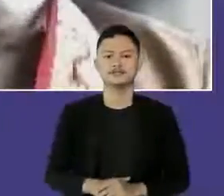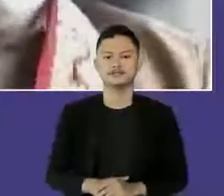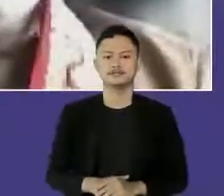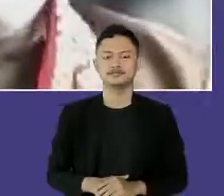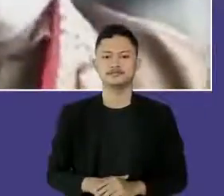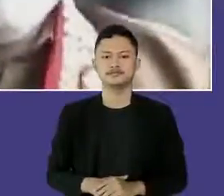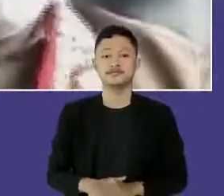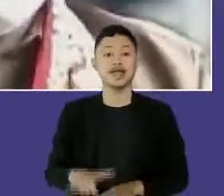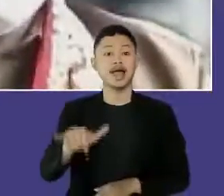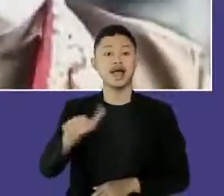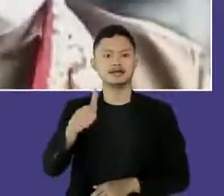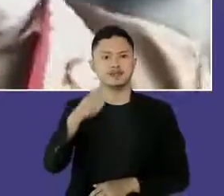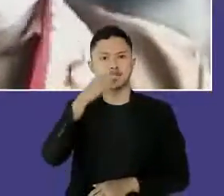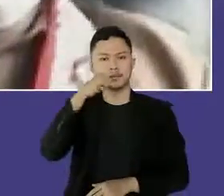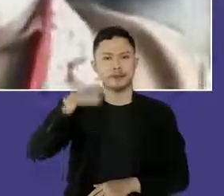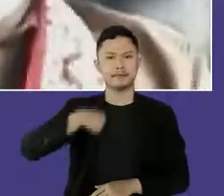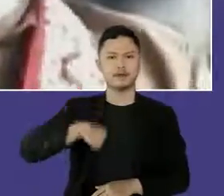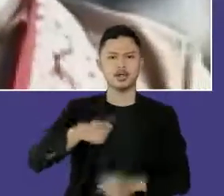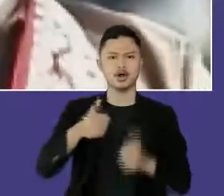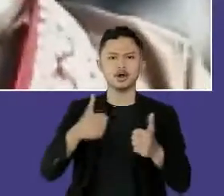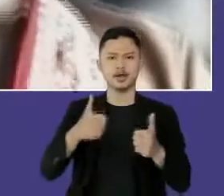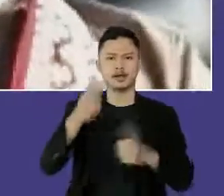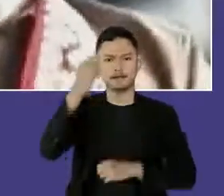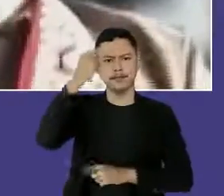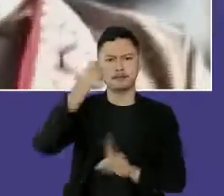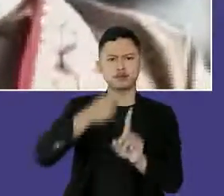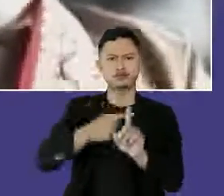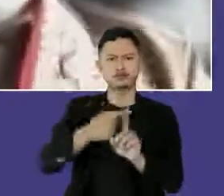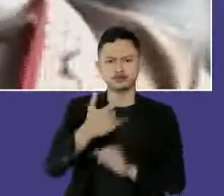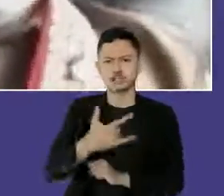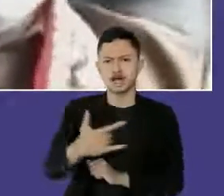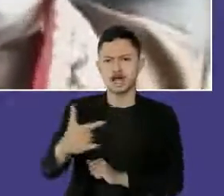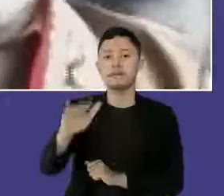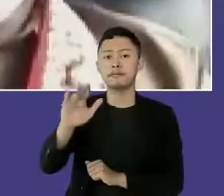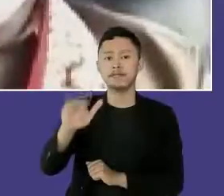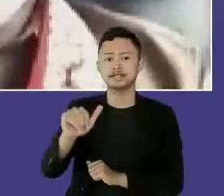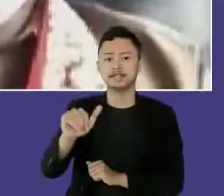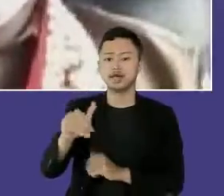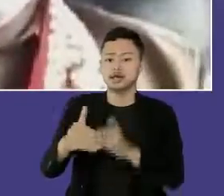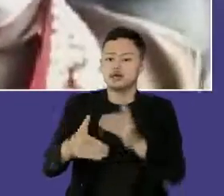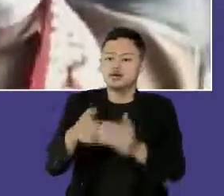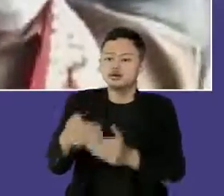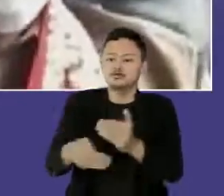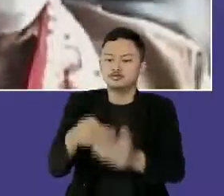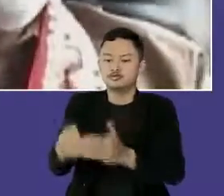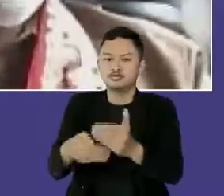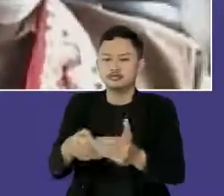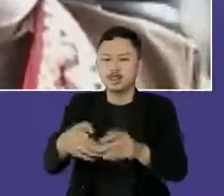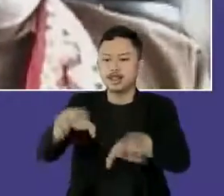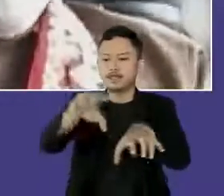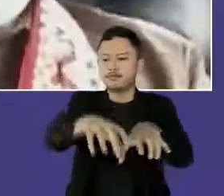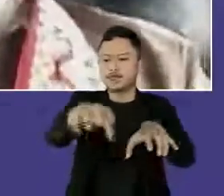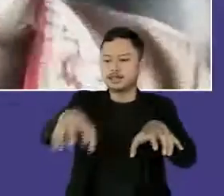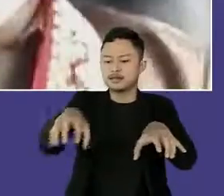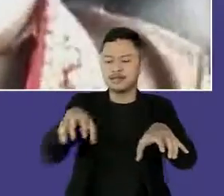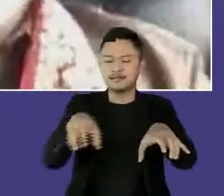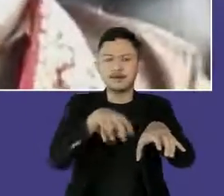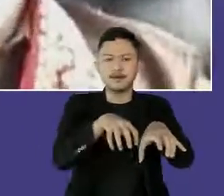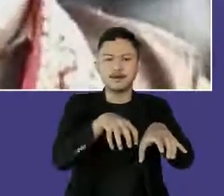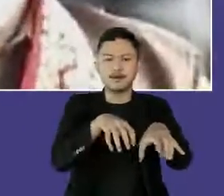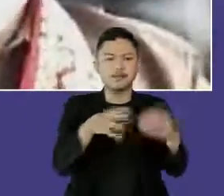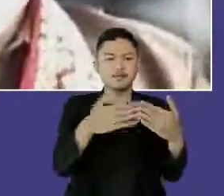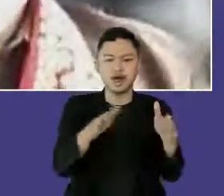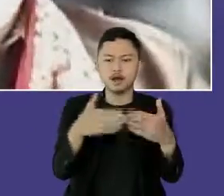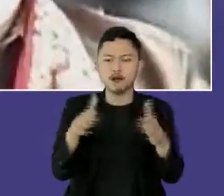Ya, baik Pak Menteri. Jadi optimisme dan kemudian perlahan-lahan tempat-tempat pariwisata sudah